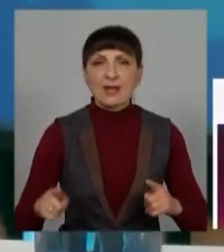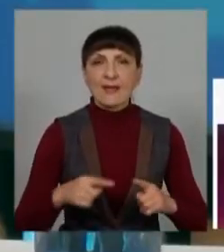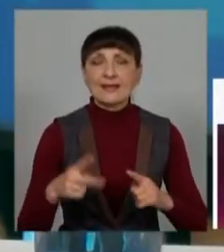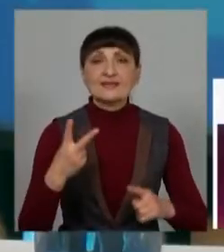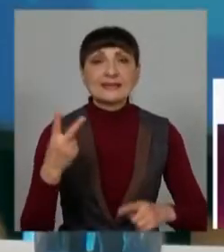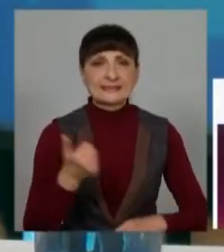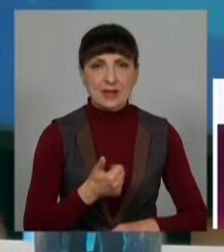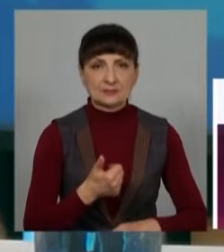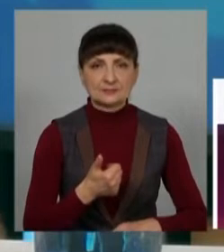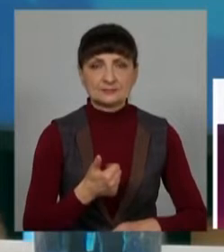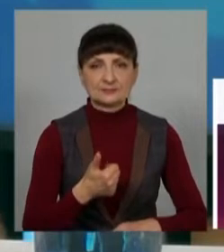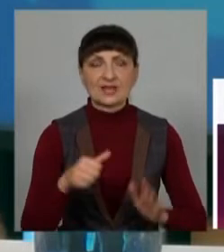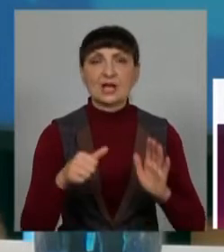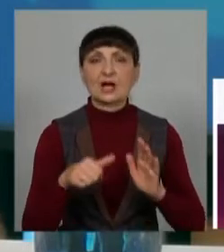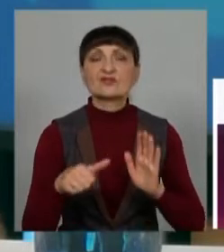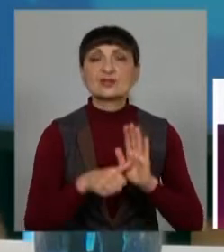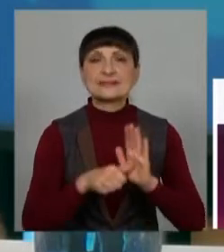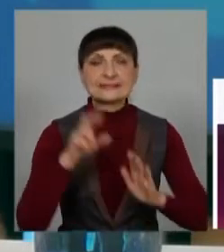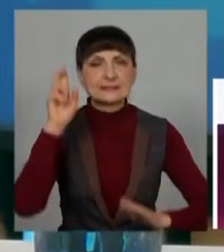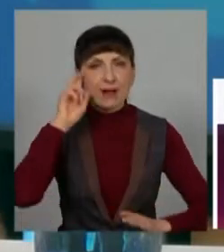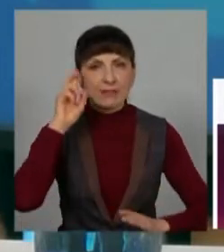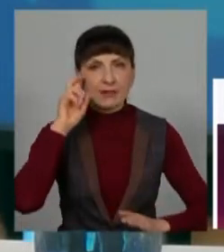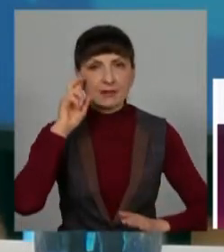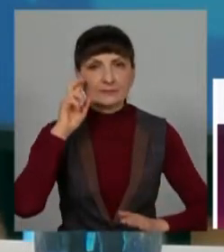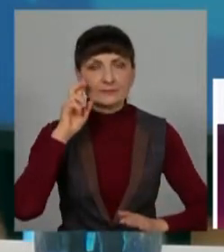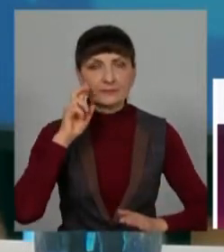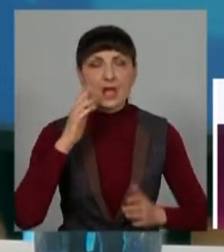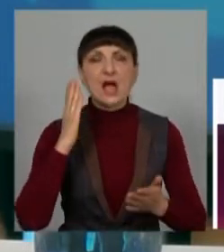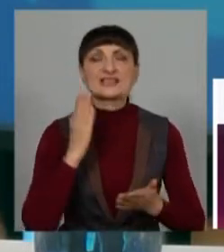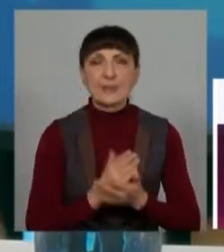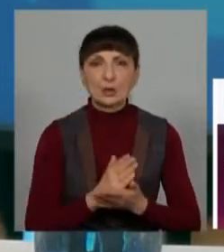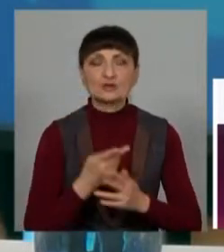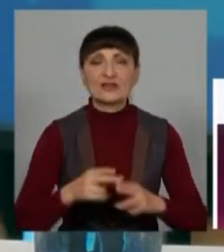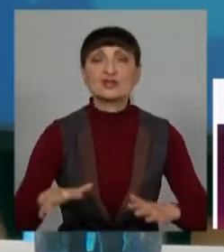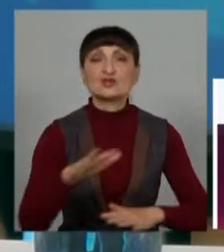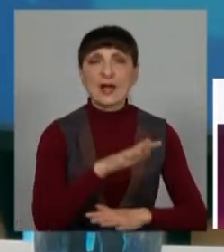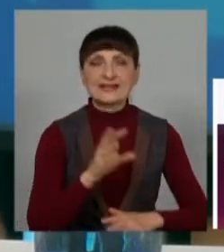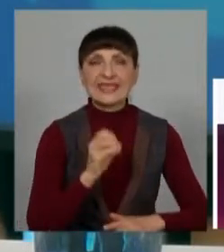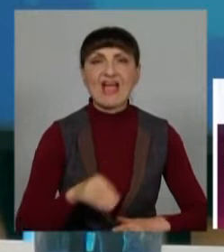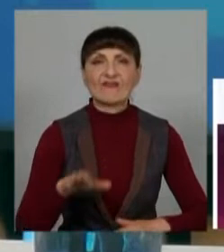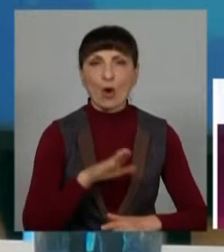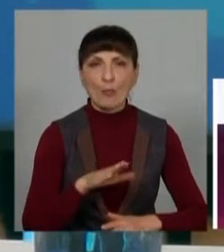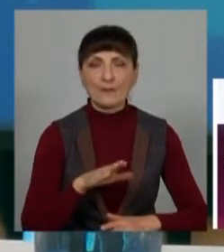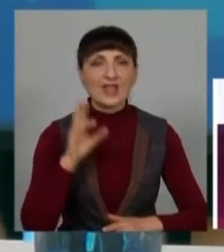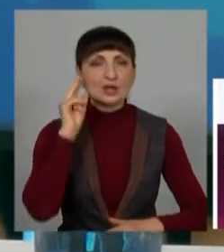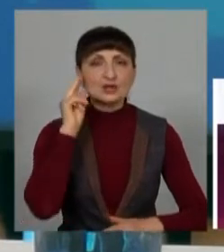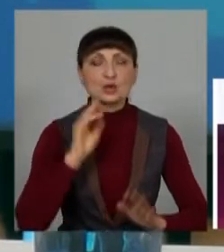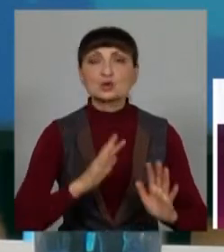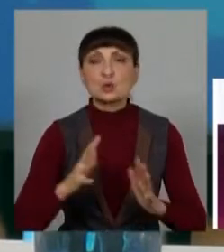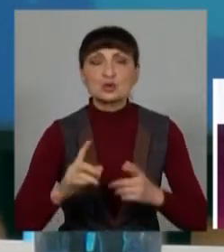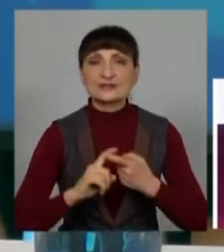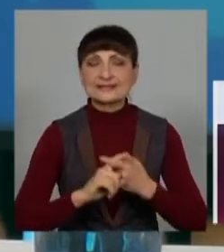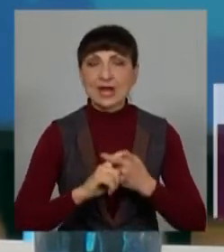двух недель часть ты странах расположениях в этой части гривна честь сну у тебя в комнате